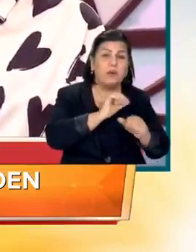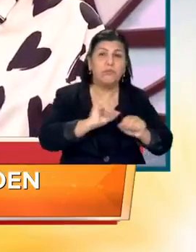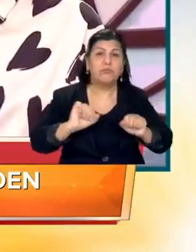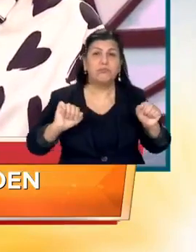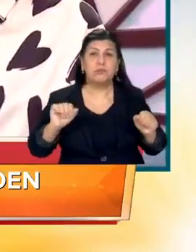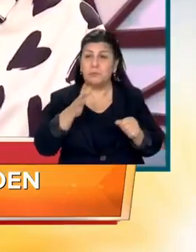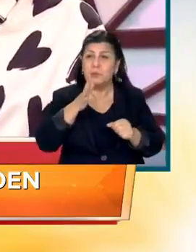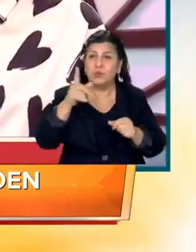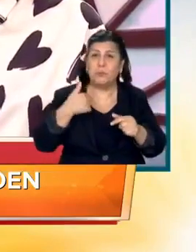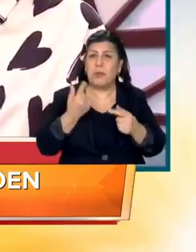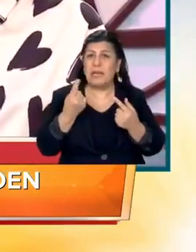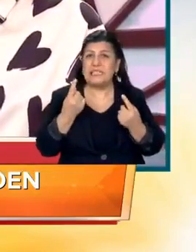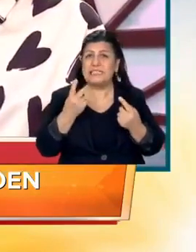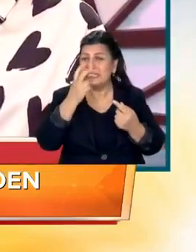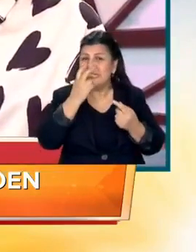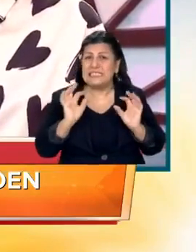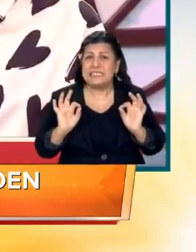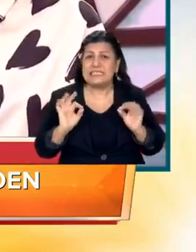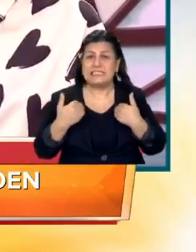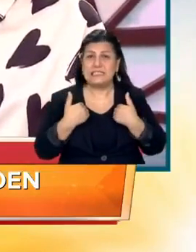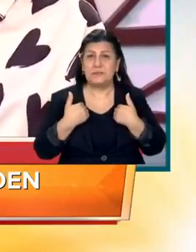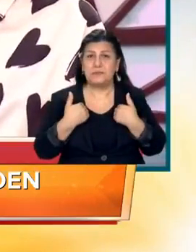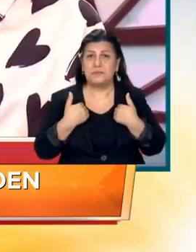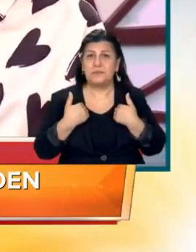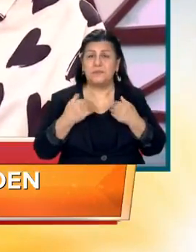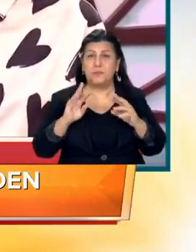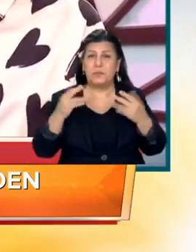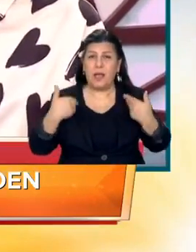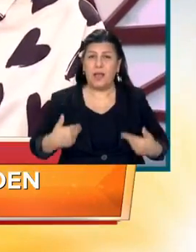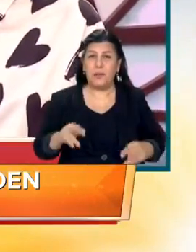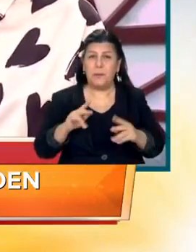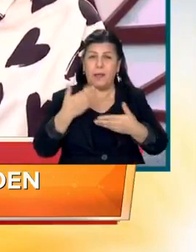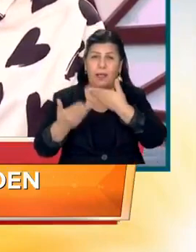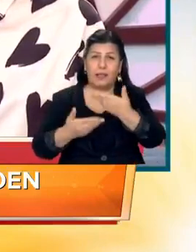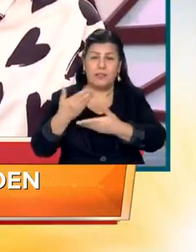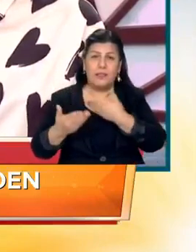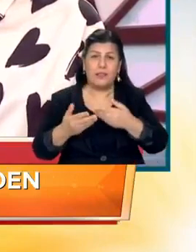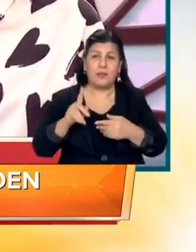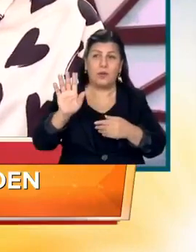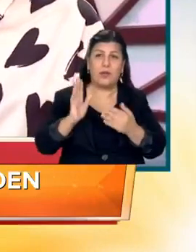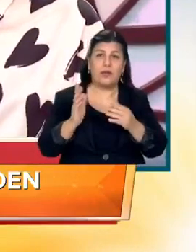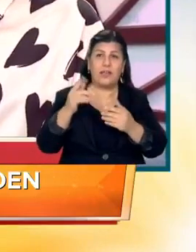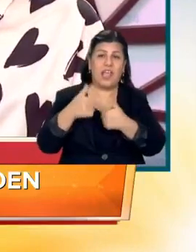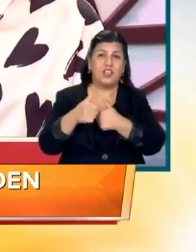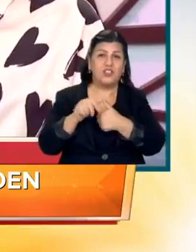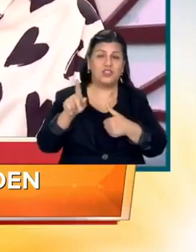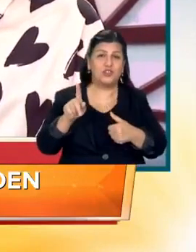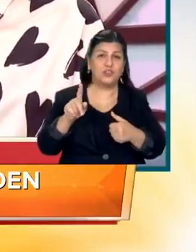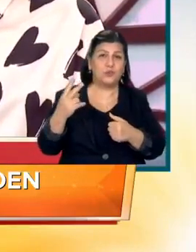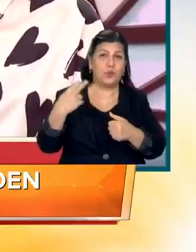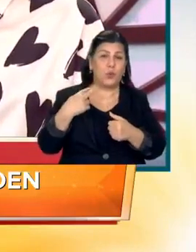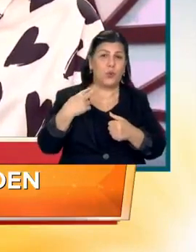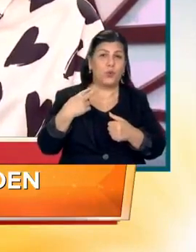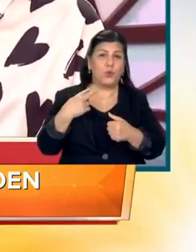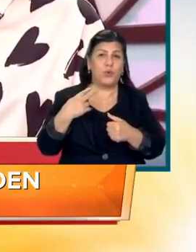biliyorsun ben biraz titizim halinizi anlatma şeklinde olsa Karşıdaki kişi ya acıdı